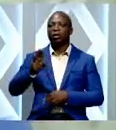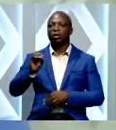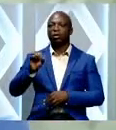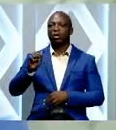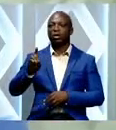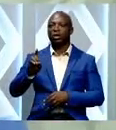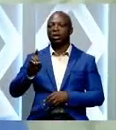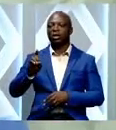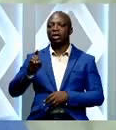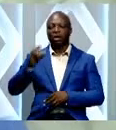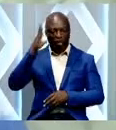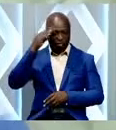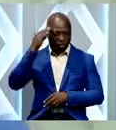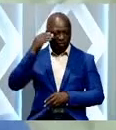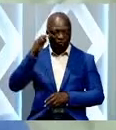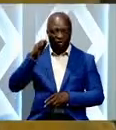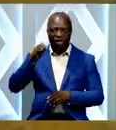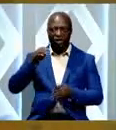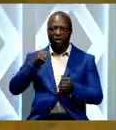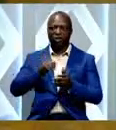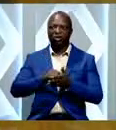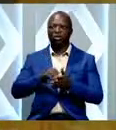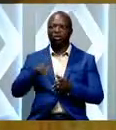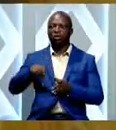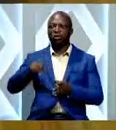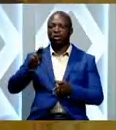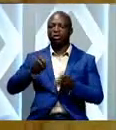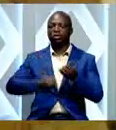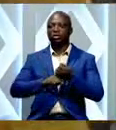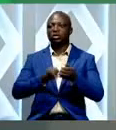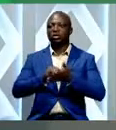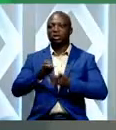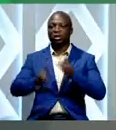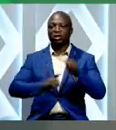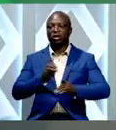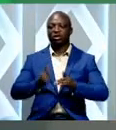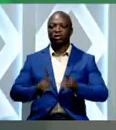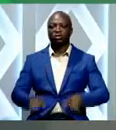Expertise France et le PNUD soutiennent la démarche.